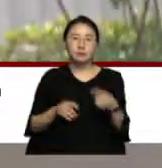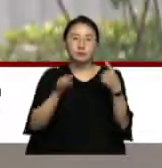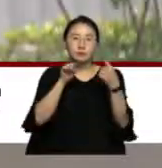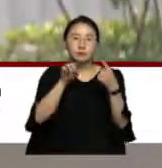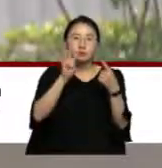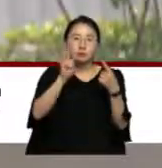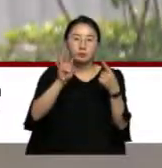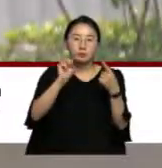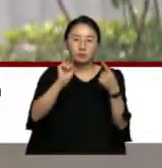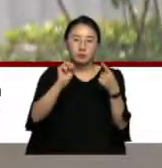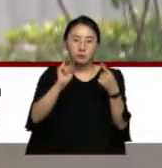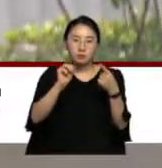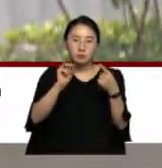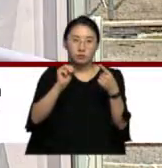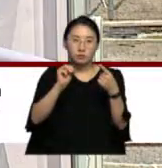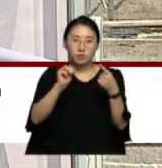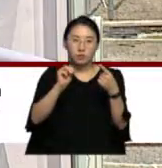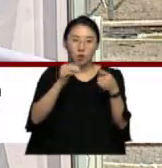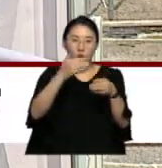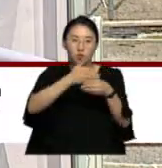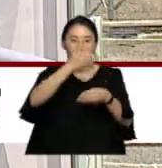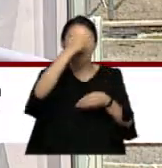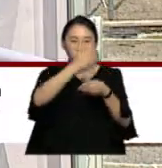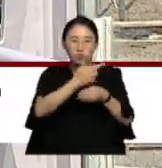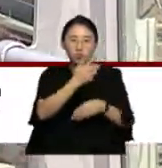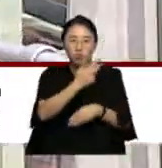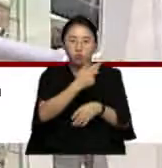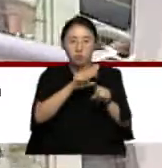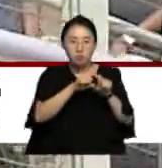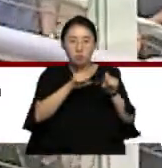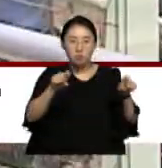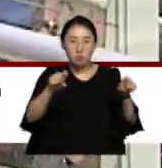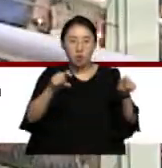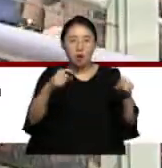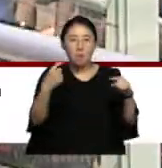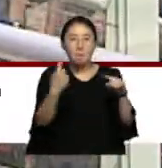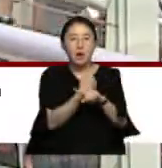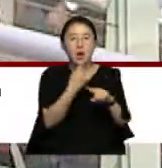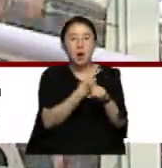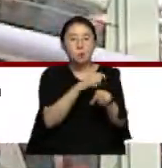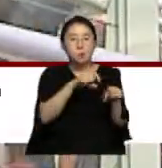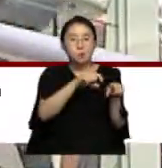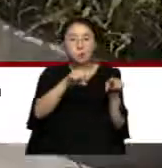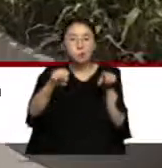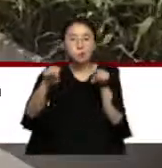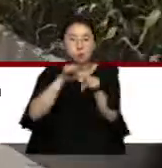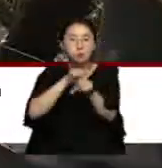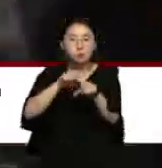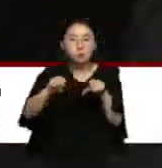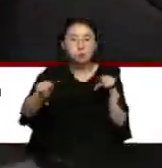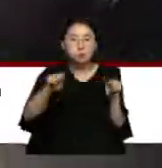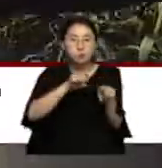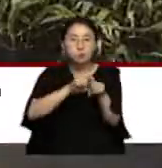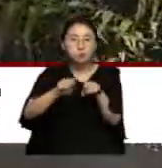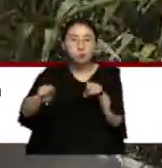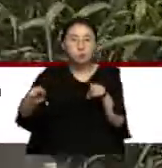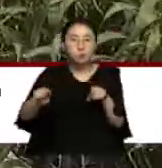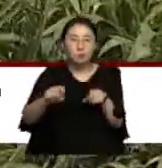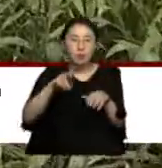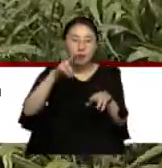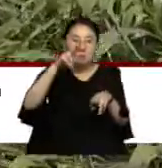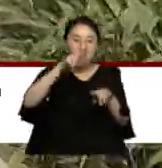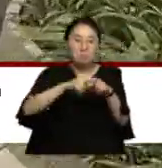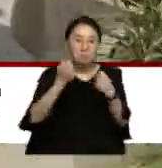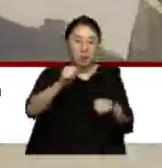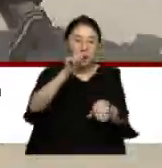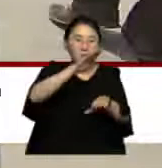1.4m 투명벽에 지지대 역할로 지적을 받아온 핸드레일은 돌아가는 회전형으로 교체됩니다. 밟고 올라가기